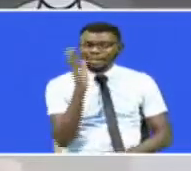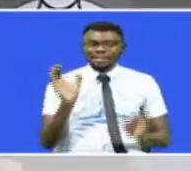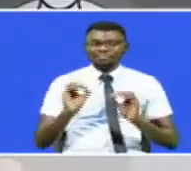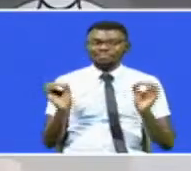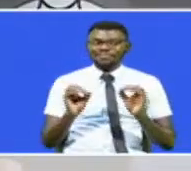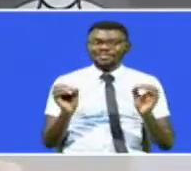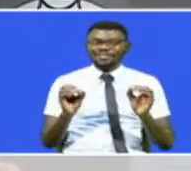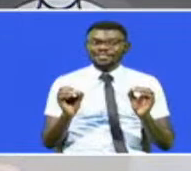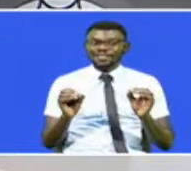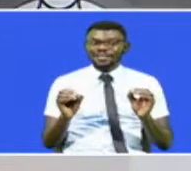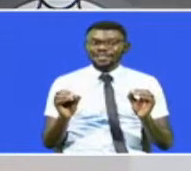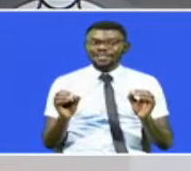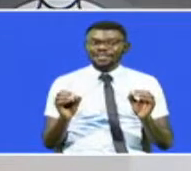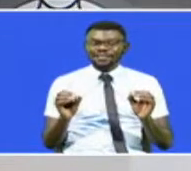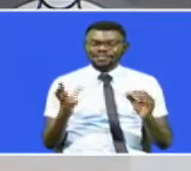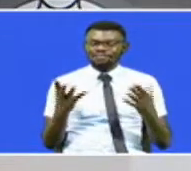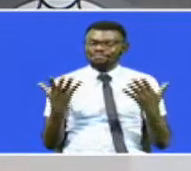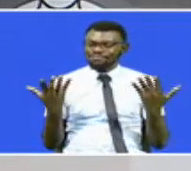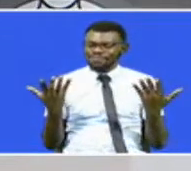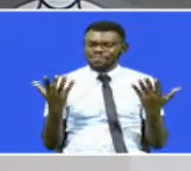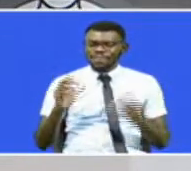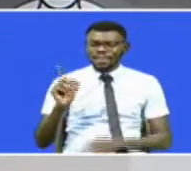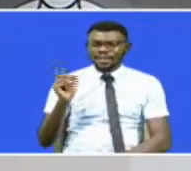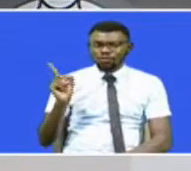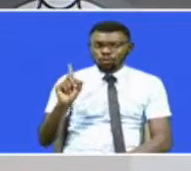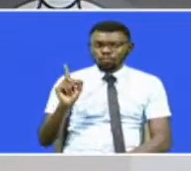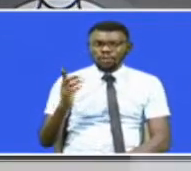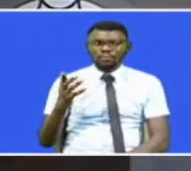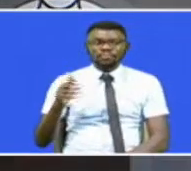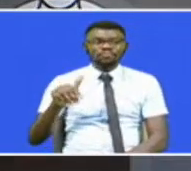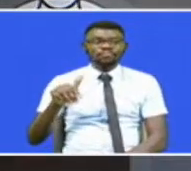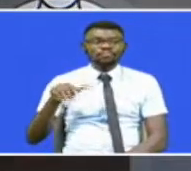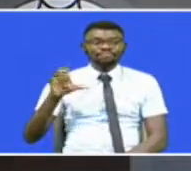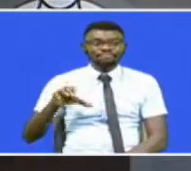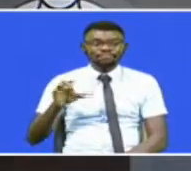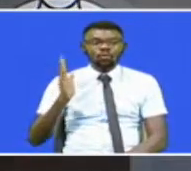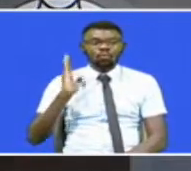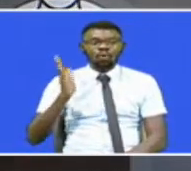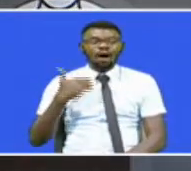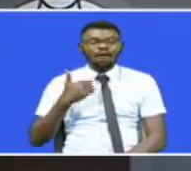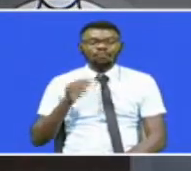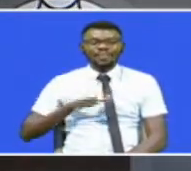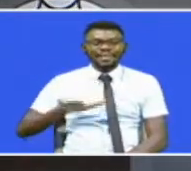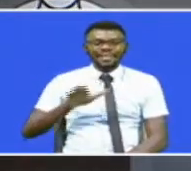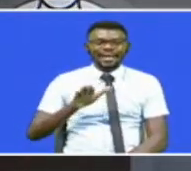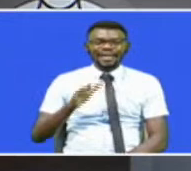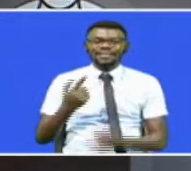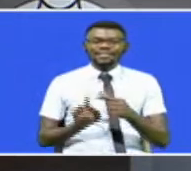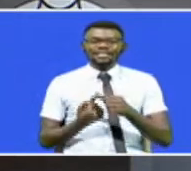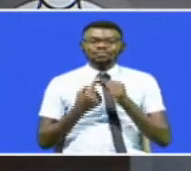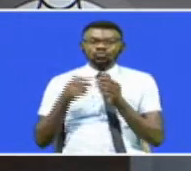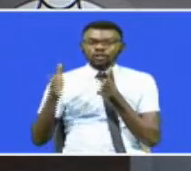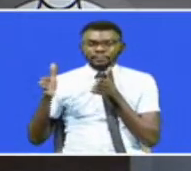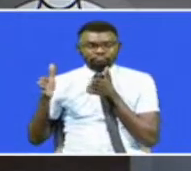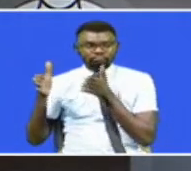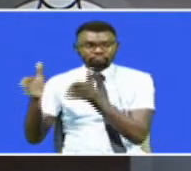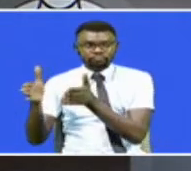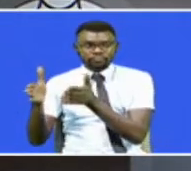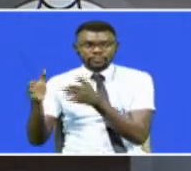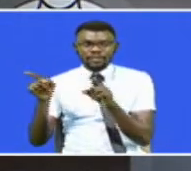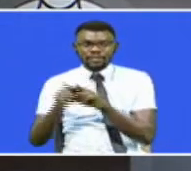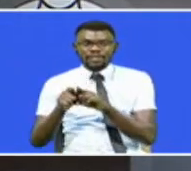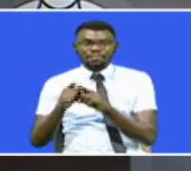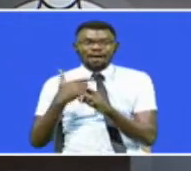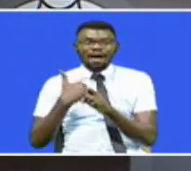Wahudumu wa magari ya abiria jijini Nairobi watatengewa sehemu zao rasmi za kuegesha magari pamoja na vituo vya kuwachukua